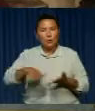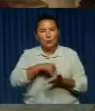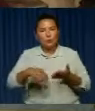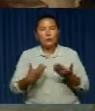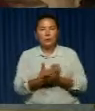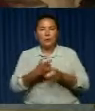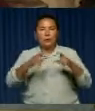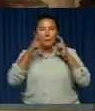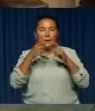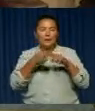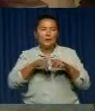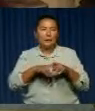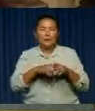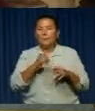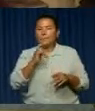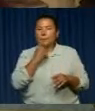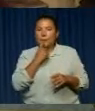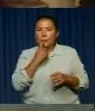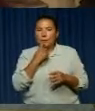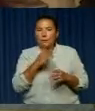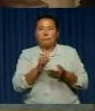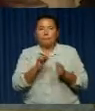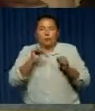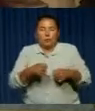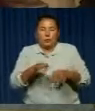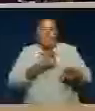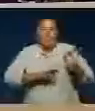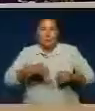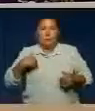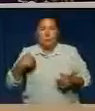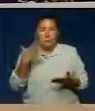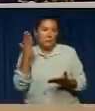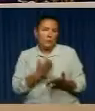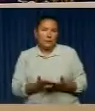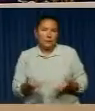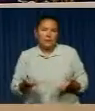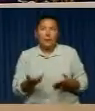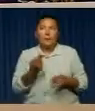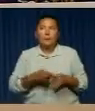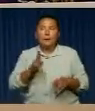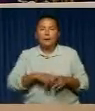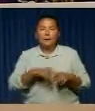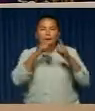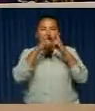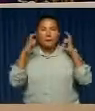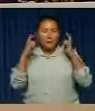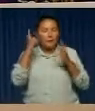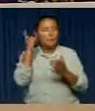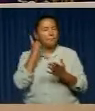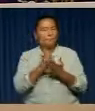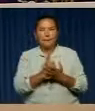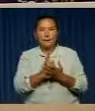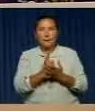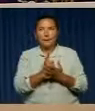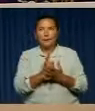қайтадан киюге. Ол әрі тиімді, қаржылай да тиімді, пайдасы да тиімді болады. сондықтан бетпердені кигеннен кейін